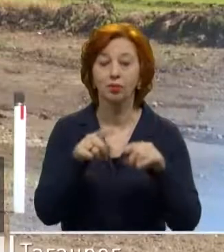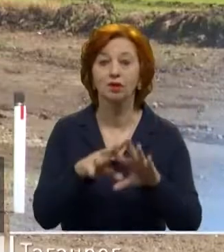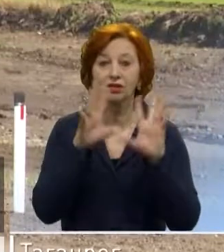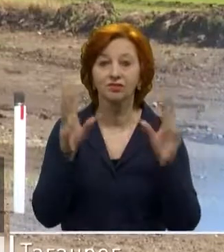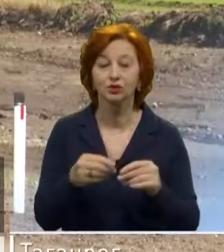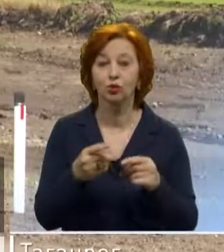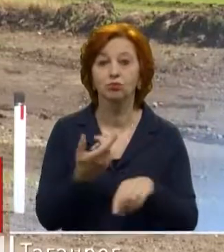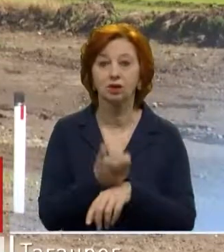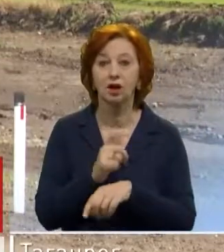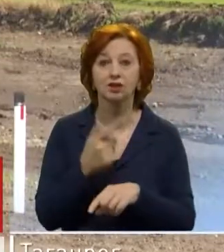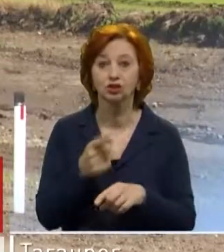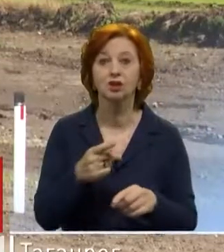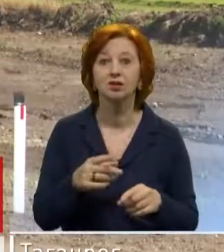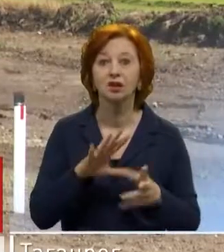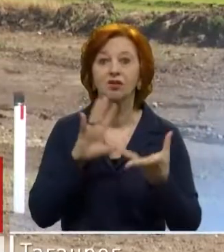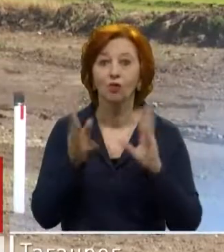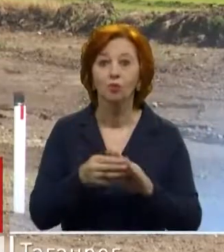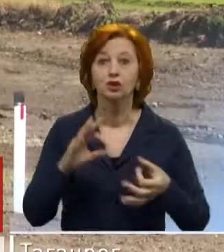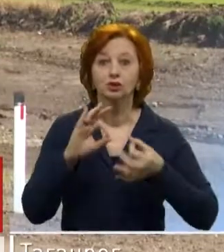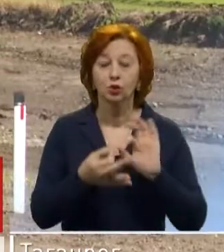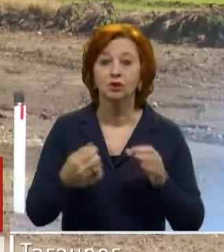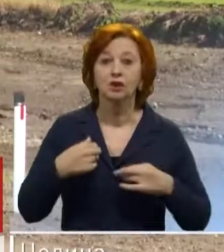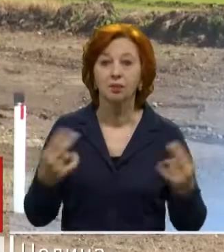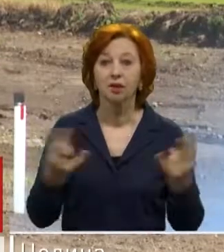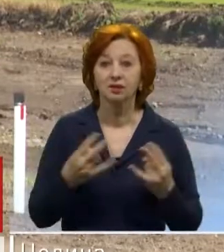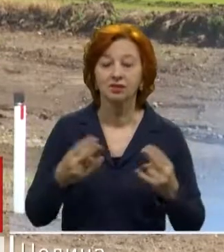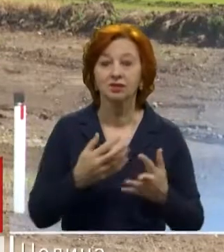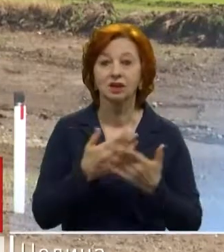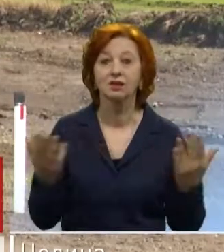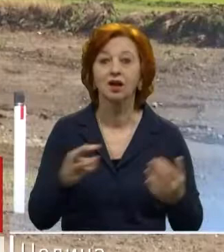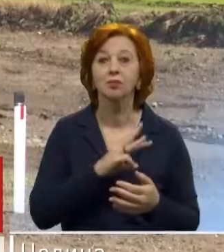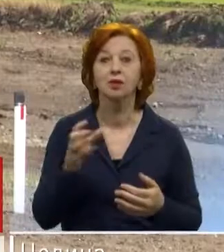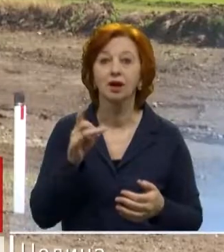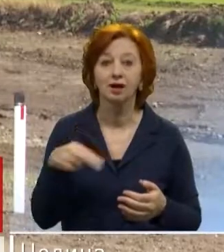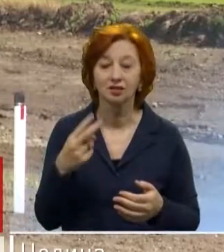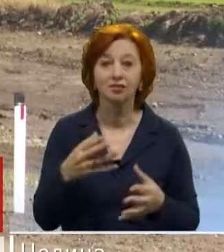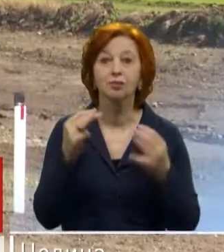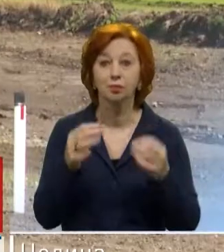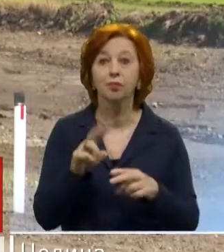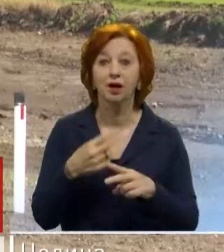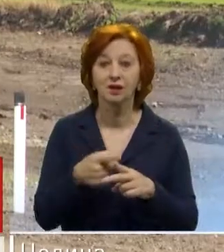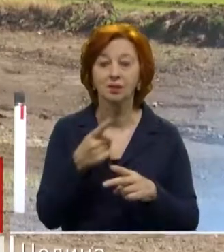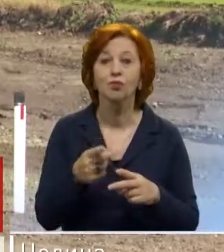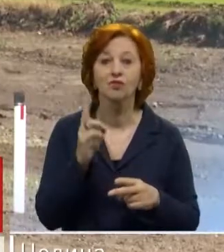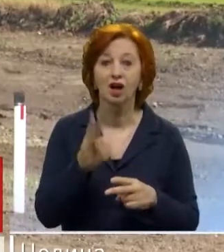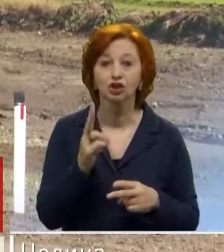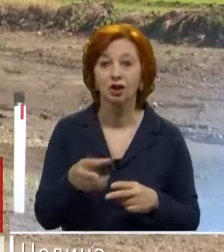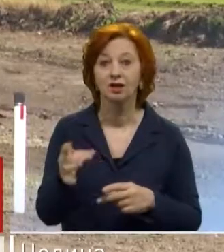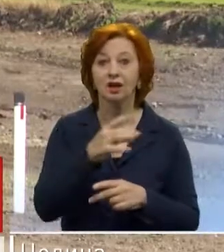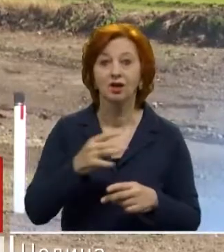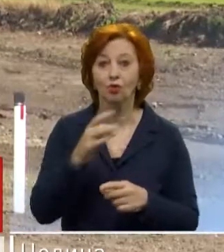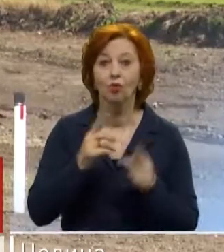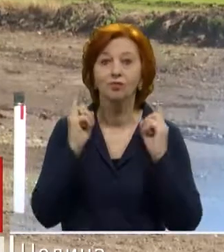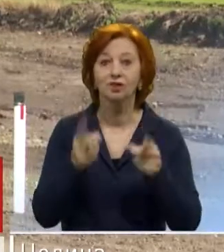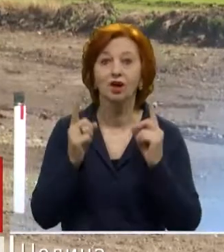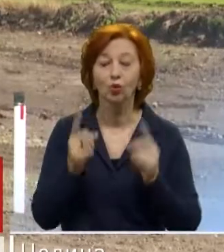делаем. То есть, если сложить в общей сумме объем, ну, это на больше 2 миллиардов мы выходим на досрочную сдачу. В том же Кашарском долет мы проезжали Мегаровешки, это